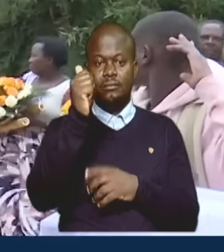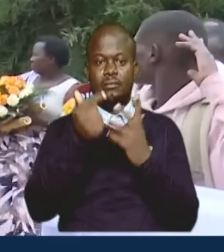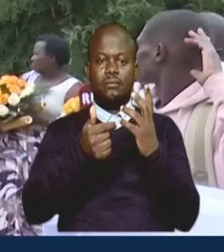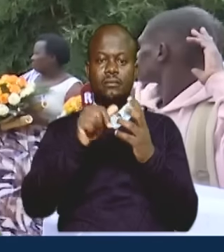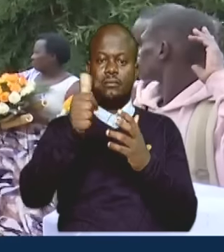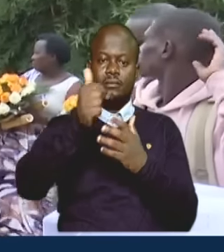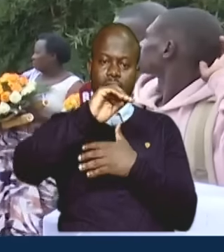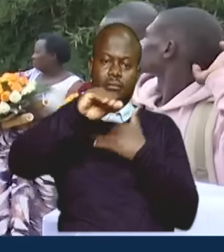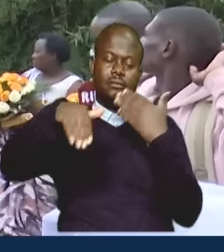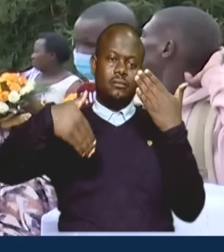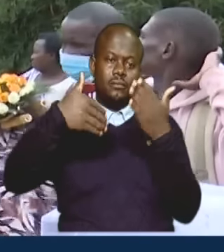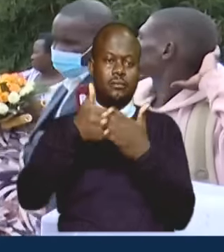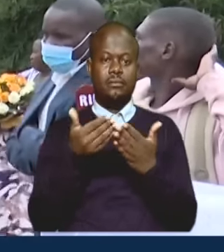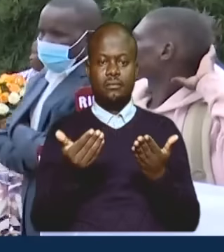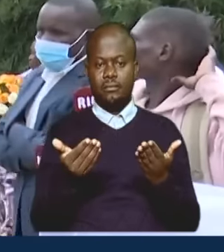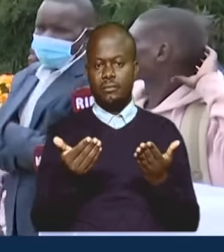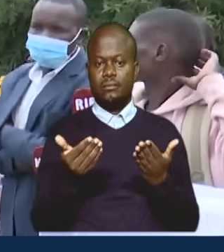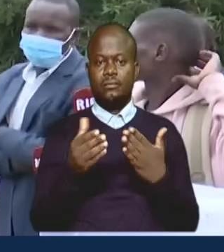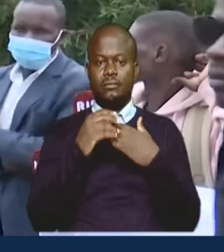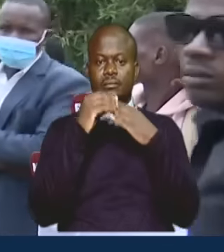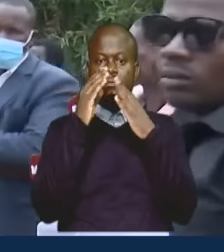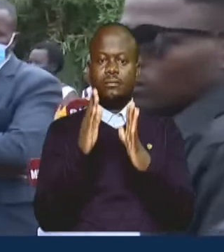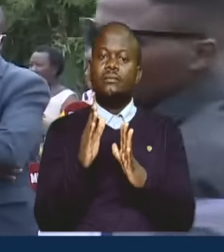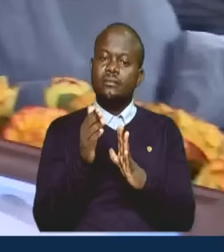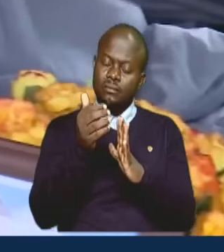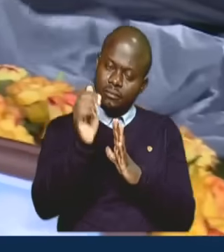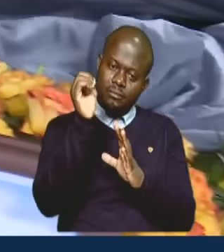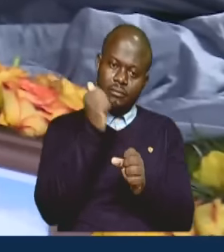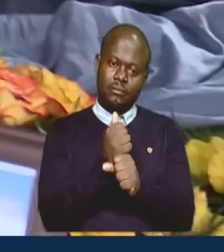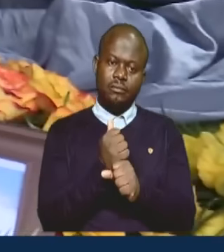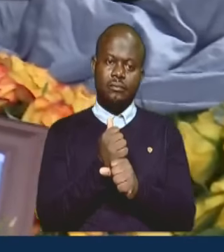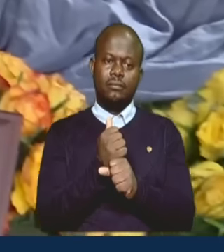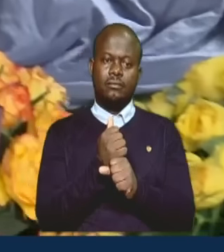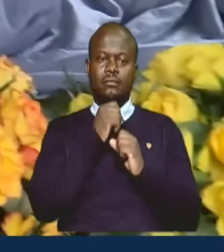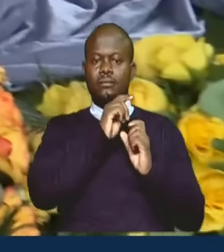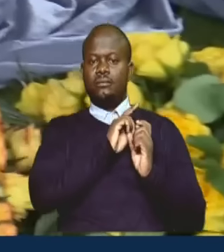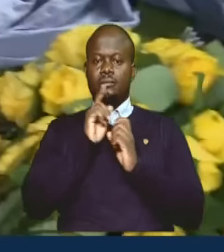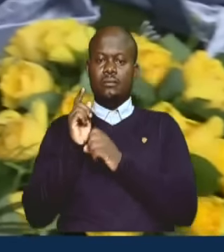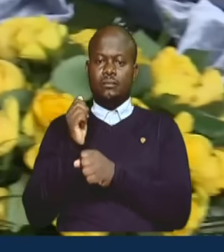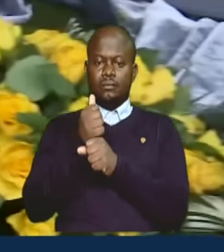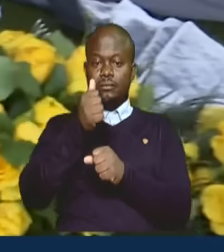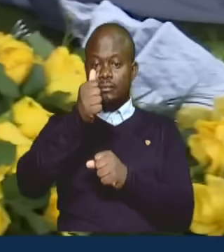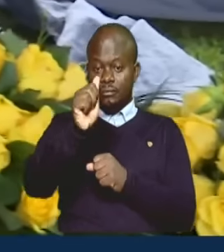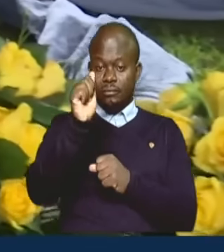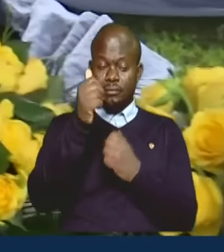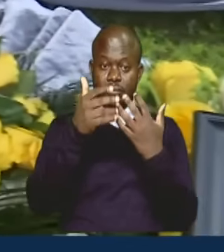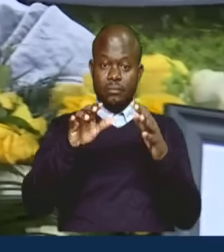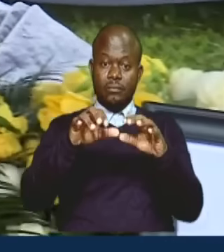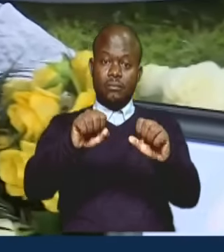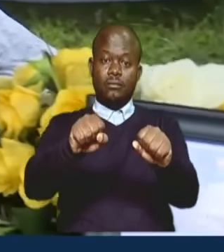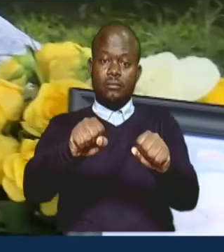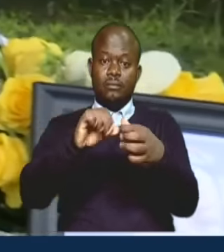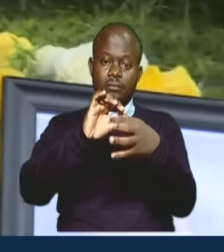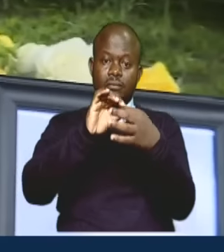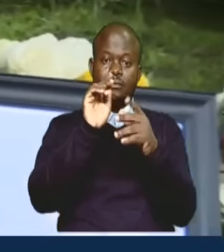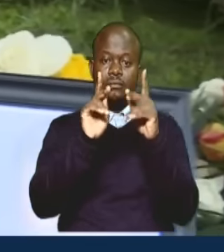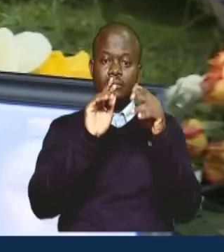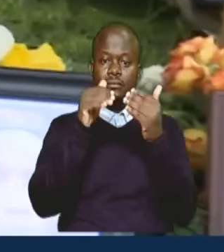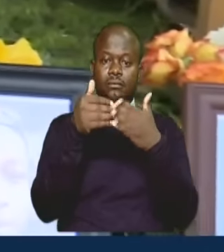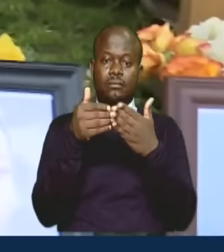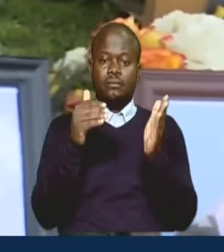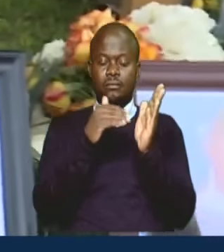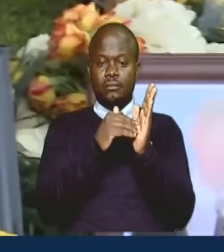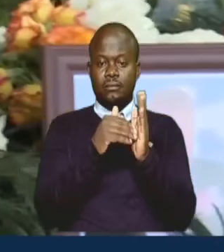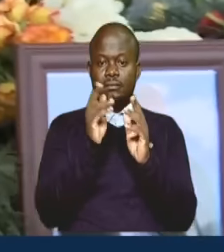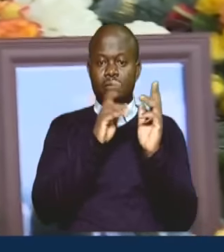byose ubuyobozi bwarabyirengereye. Umusirikare wakoze uru rugomo yamaze gufatwa ku bufatanye n'abaturage, cyane